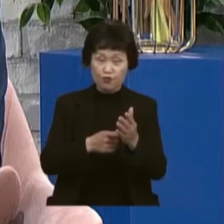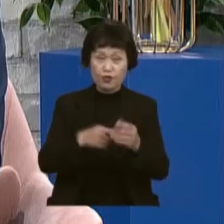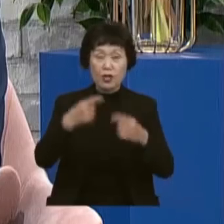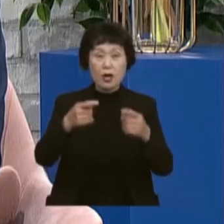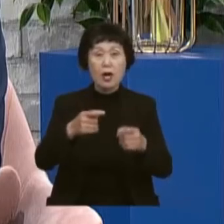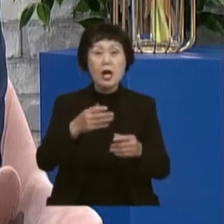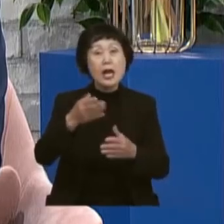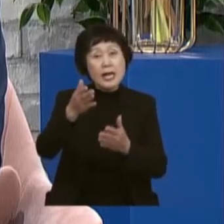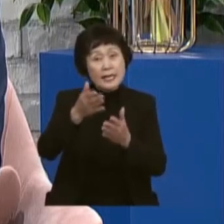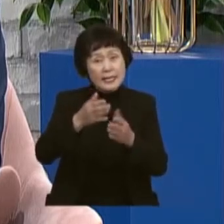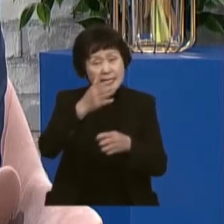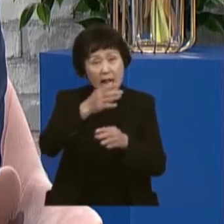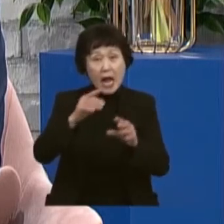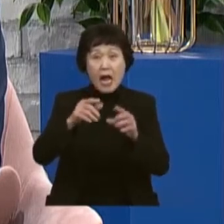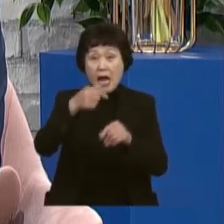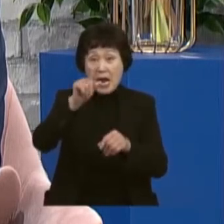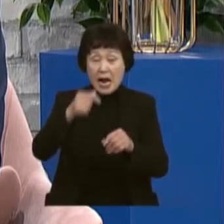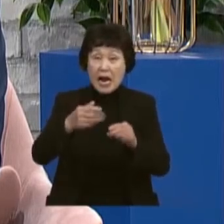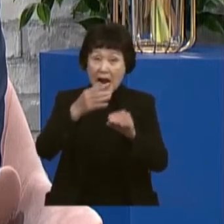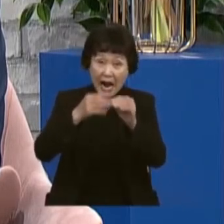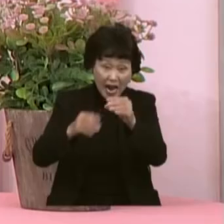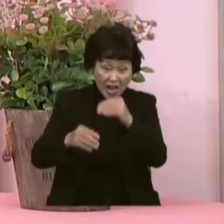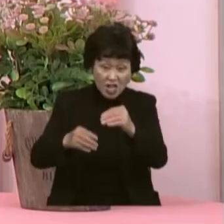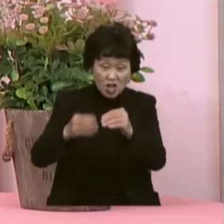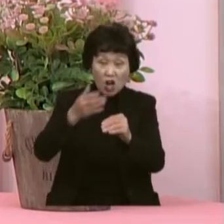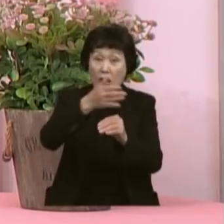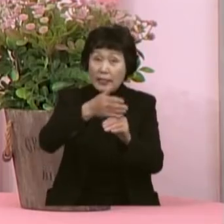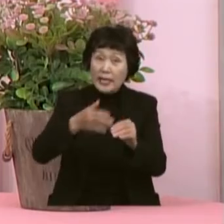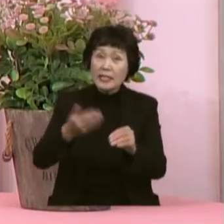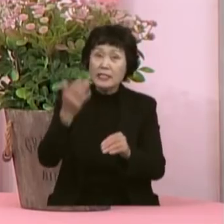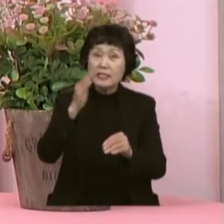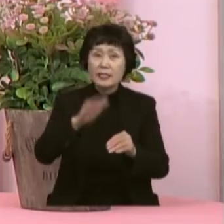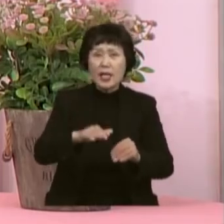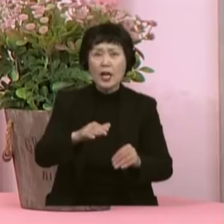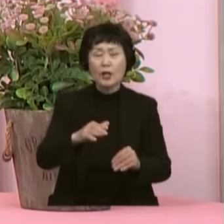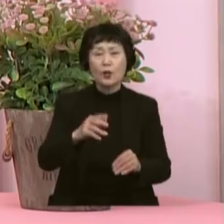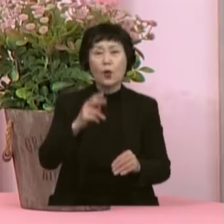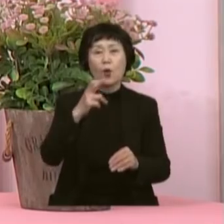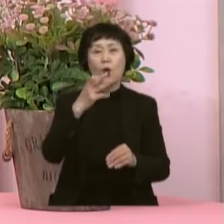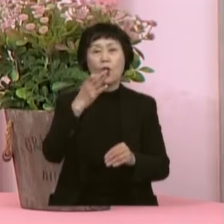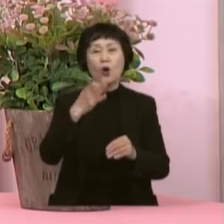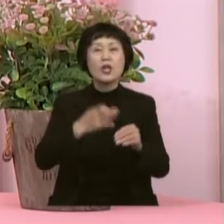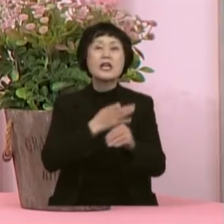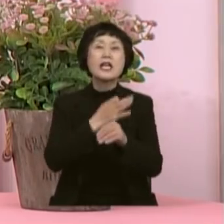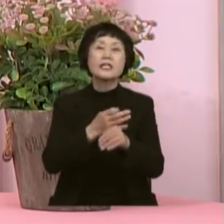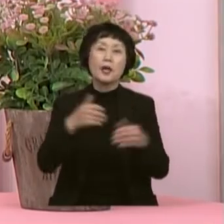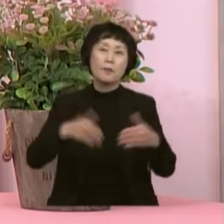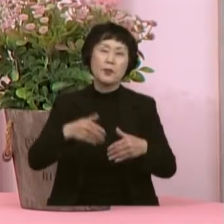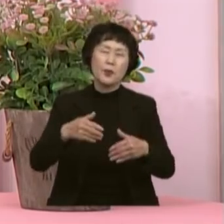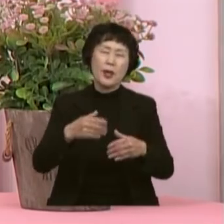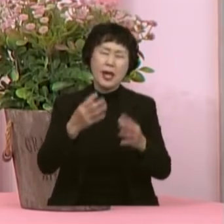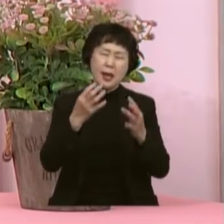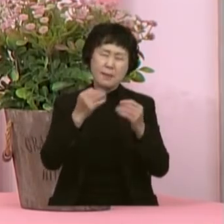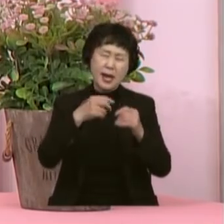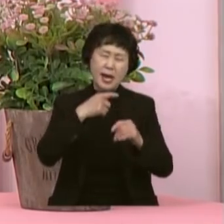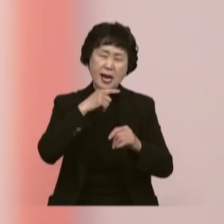거예요. 간을 14시간을 잘라요? 배를 열고 간에 수많은 혈관들이 붙어있대요. 근데